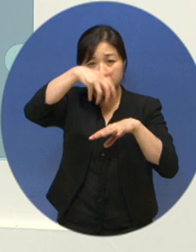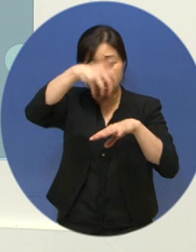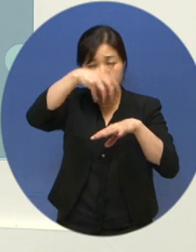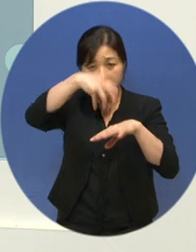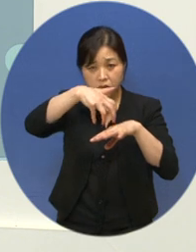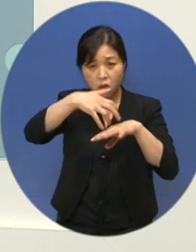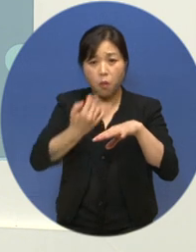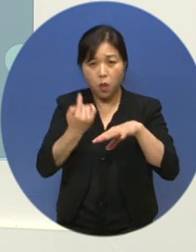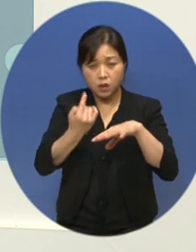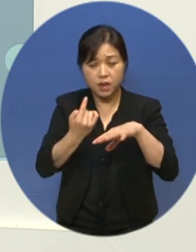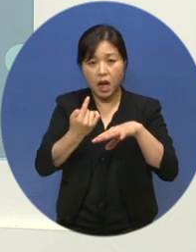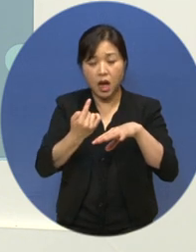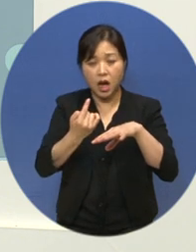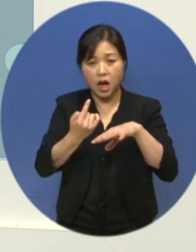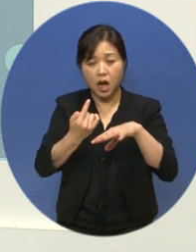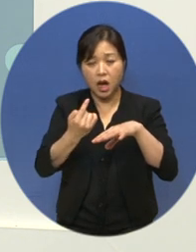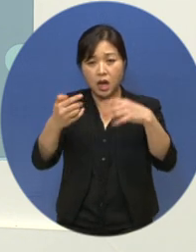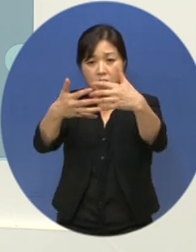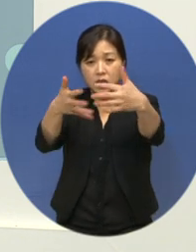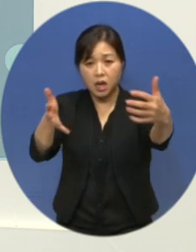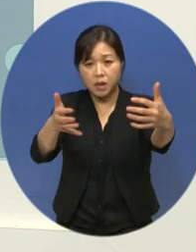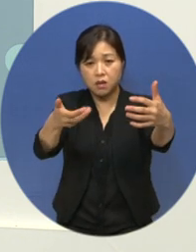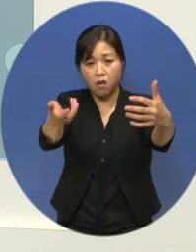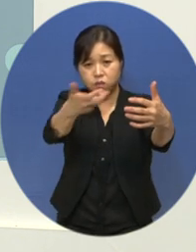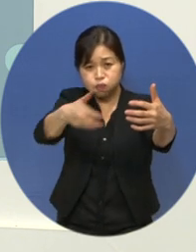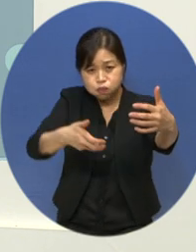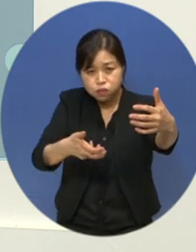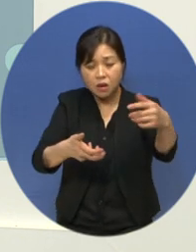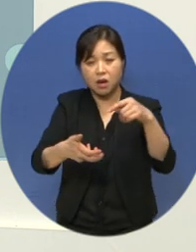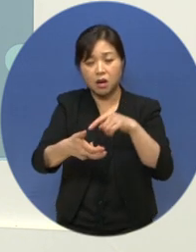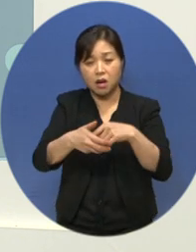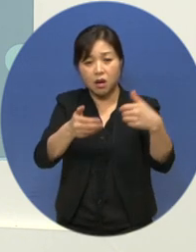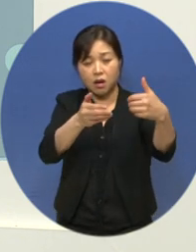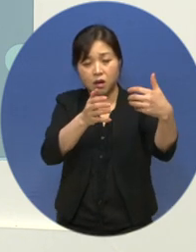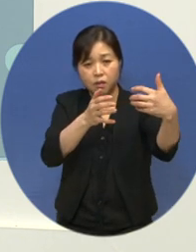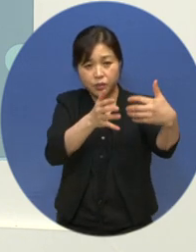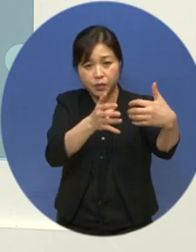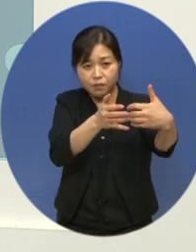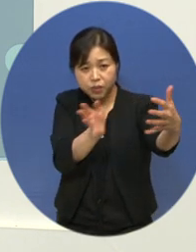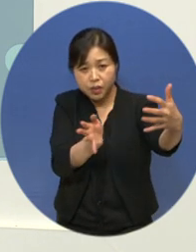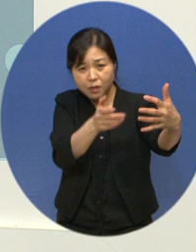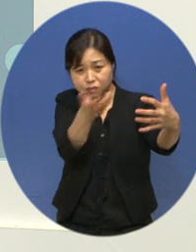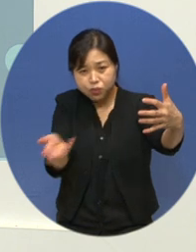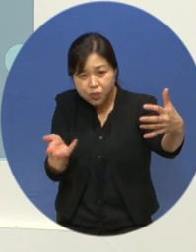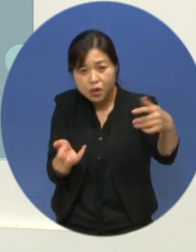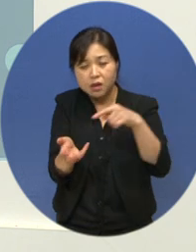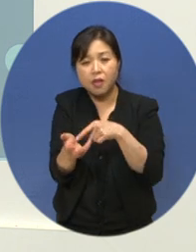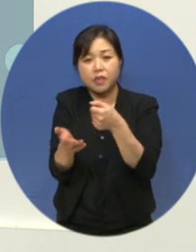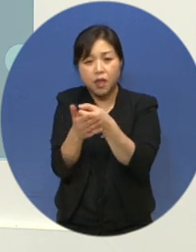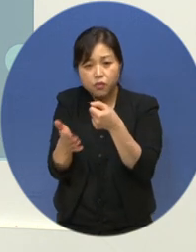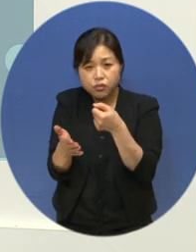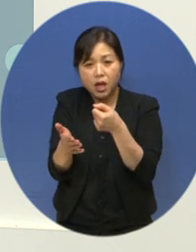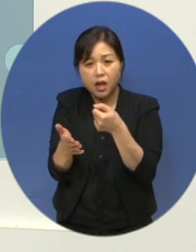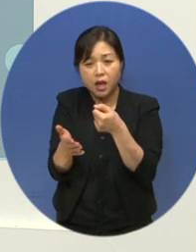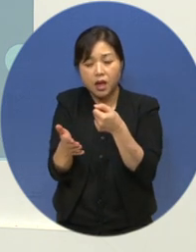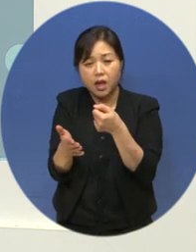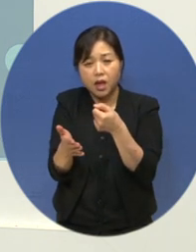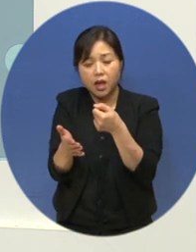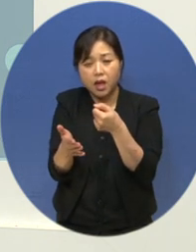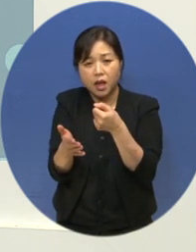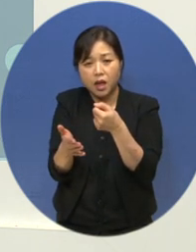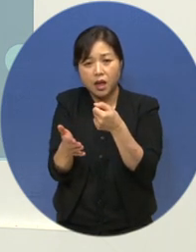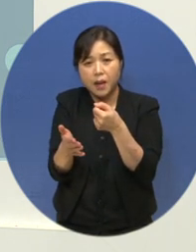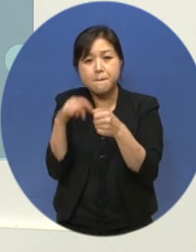렘 에서 방출한 급작스러운 물난리 때문에 내도 하류 부분에 문제가